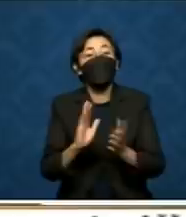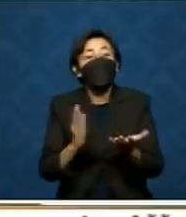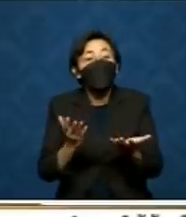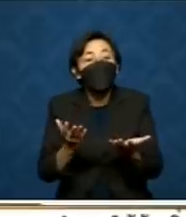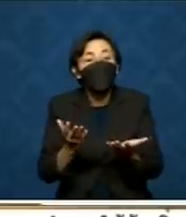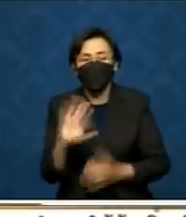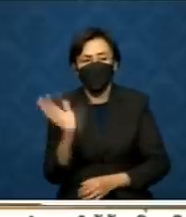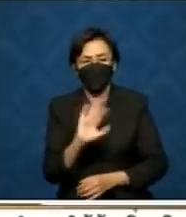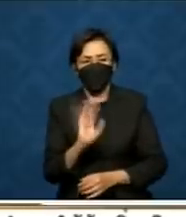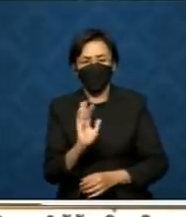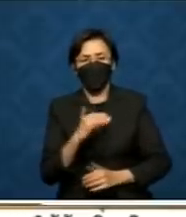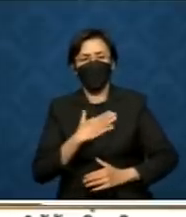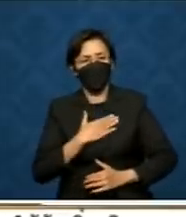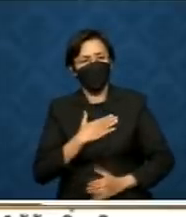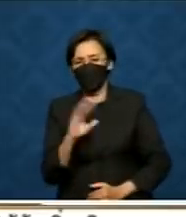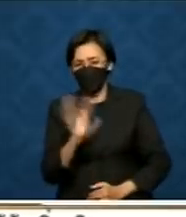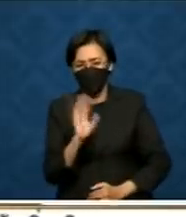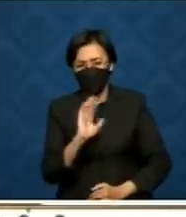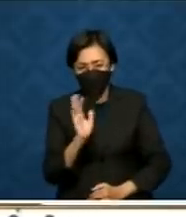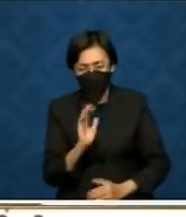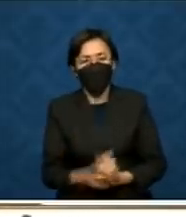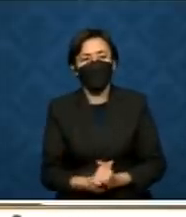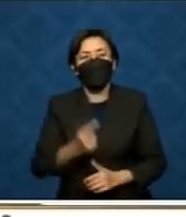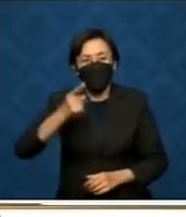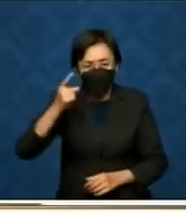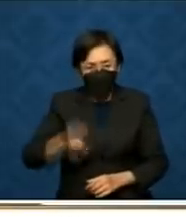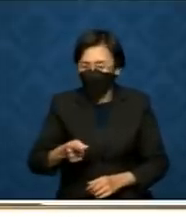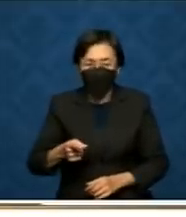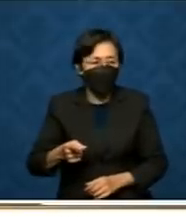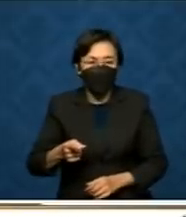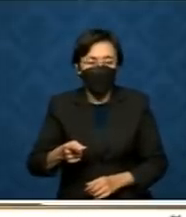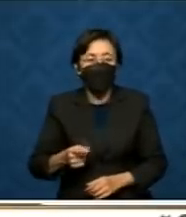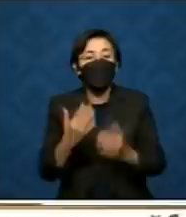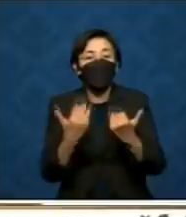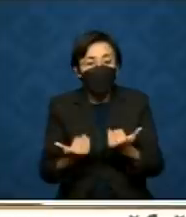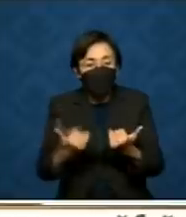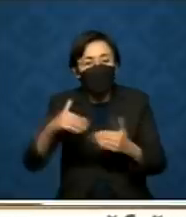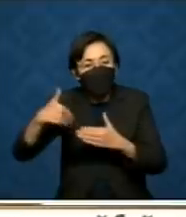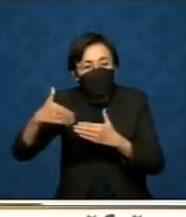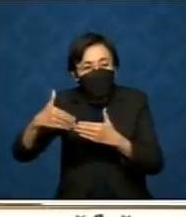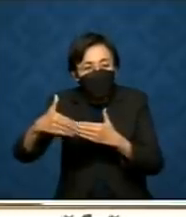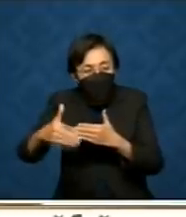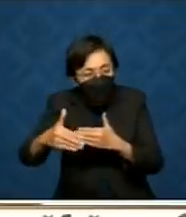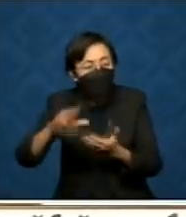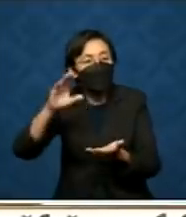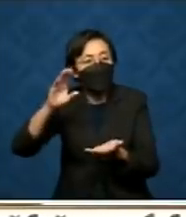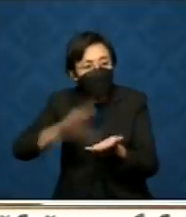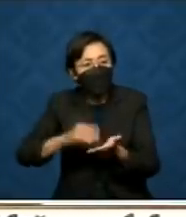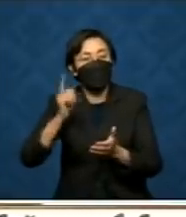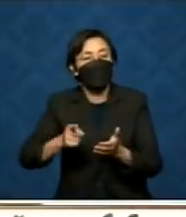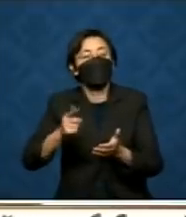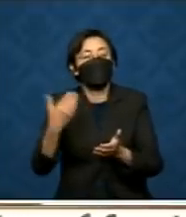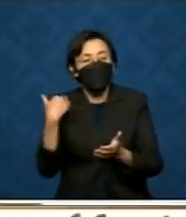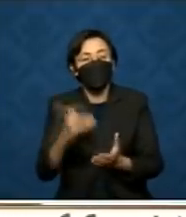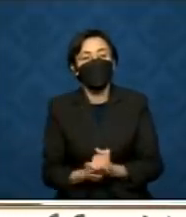ไม่หรอกความจริงมันก็จะเป็นความจริงวันยังค่ำไม่พอวันนี้มันก็พอวันหน้าแต่มันพ่อวันไหนอ่ะวัน